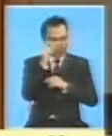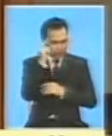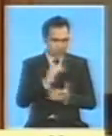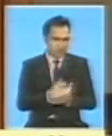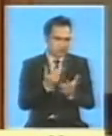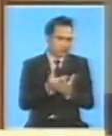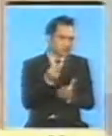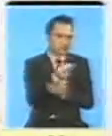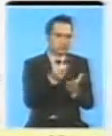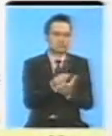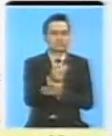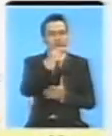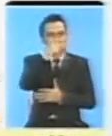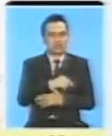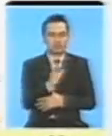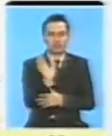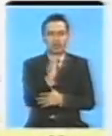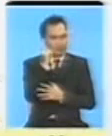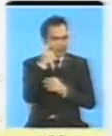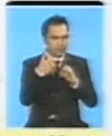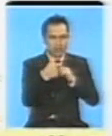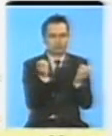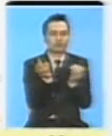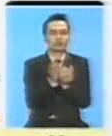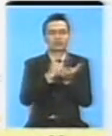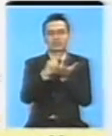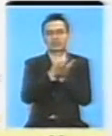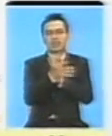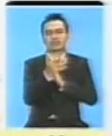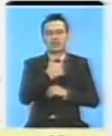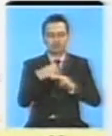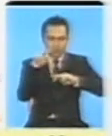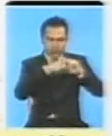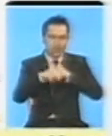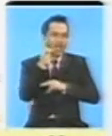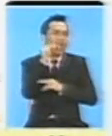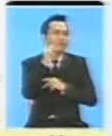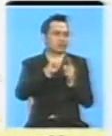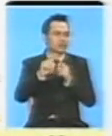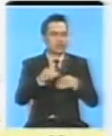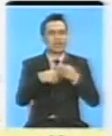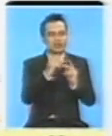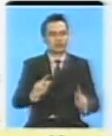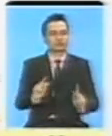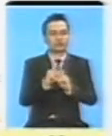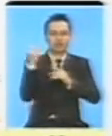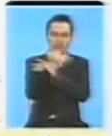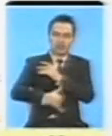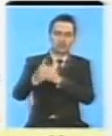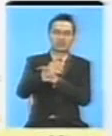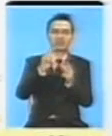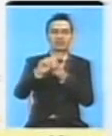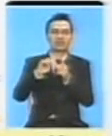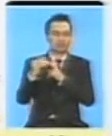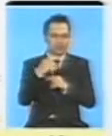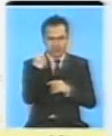ไม่ซื้อสินค้าเรานั่นแหละประเด็นสำคัญมันไม่ใช่แค่ตรงนี้เพราะนั้นเราต้องสามารถมีข้อมูลแผนของคงต้องมีข้อมูลให้กระทรวงการต่างประเทศให้ใคร